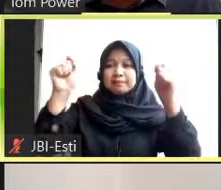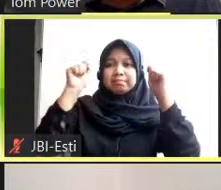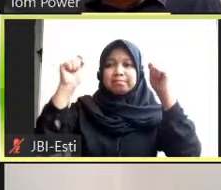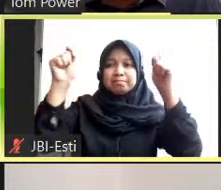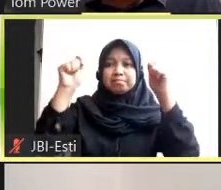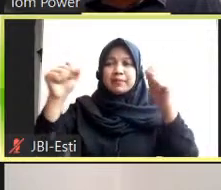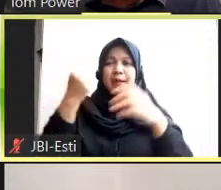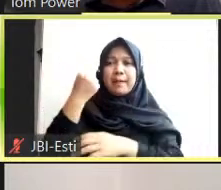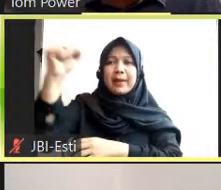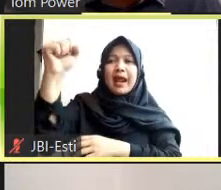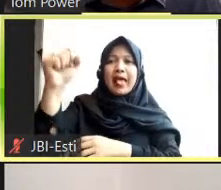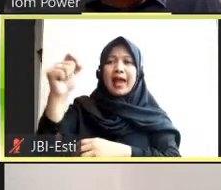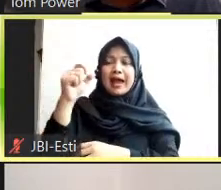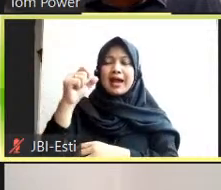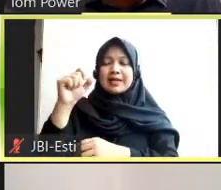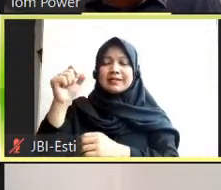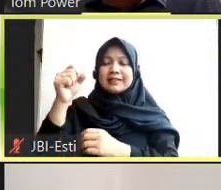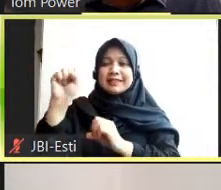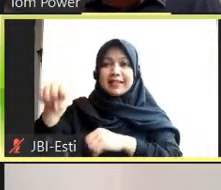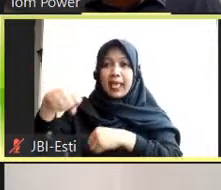demonstrasi tersebut pasti